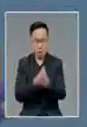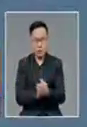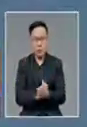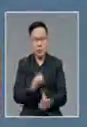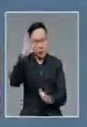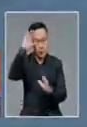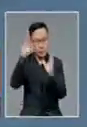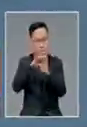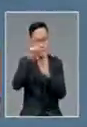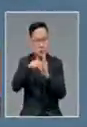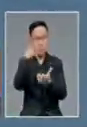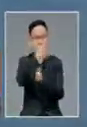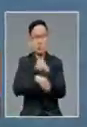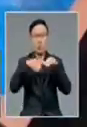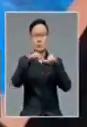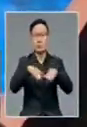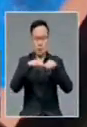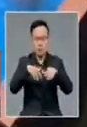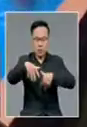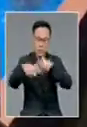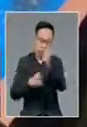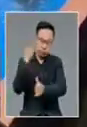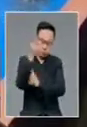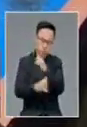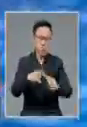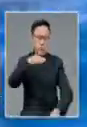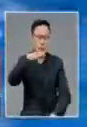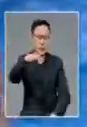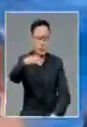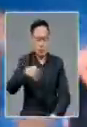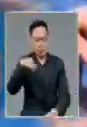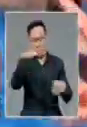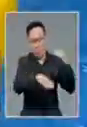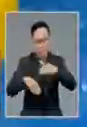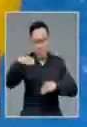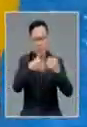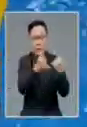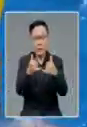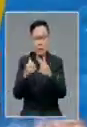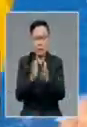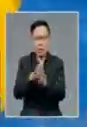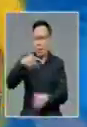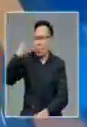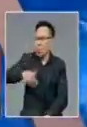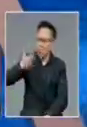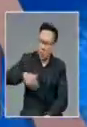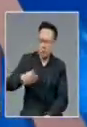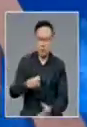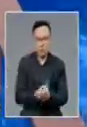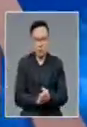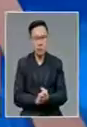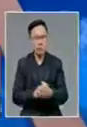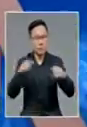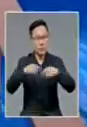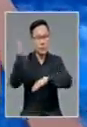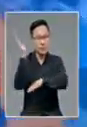นี่ยแห่กันไปคลายร้อนที่ชายหาดบอนดีท่ามกลางสภาพอากาศที่ร้อนจัดที่เกิดจากคลื่นความร้อนขณะที่หนังสือพิมพ์ซิดนีย์มอร์นิ่งเฮราลด์เนี่ย